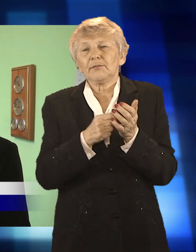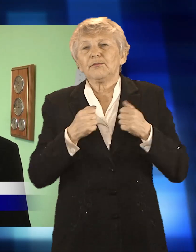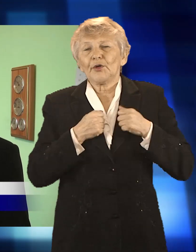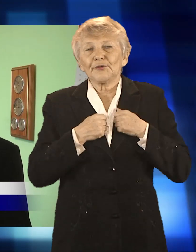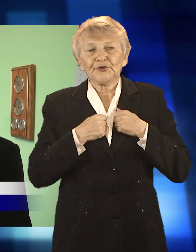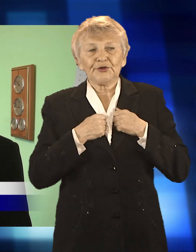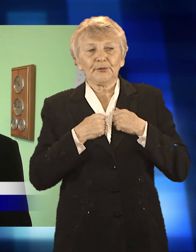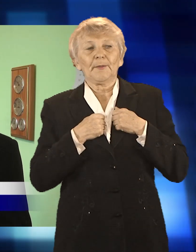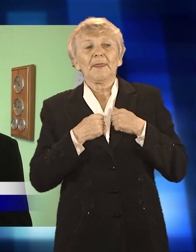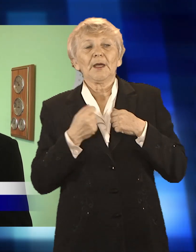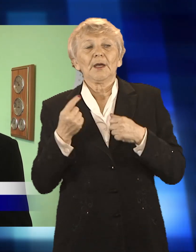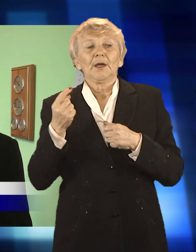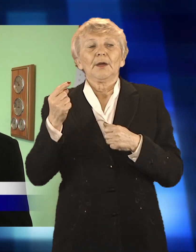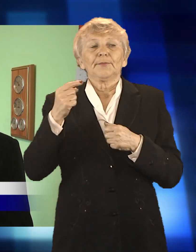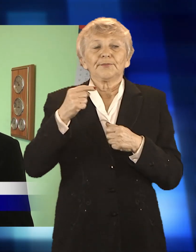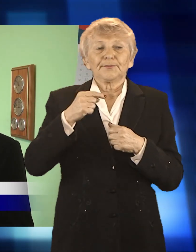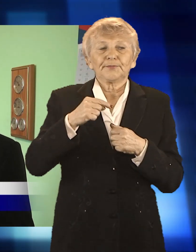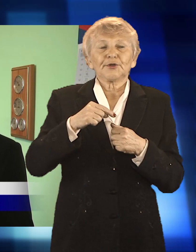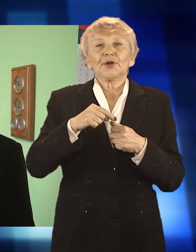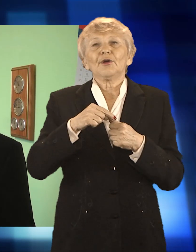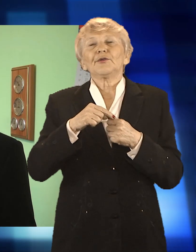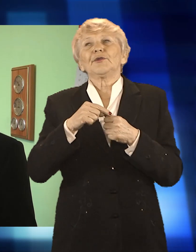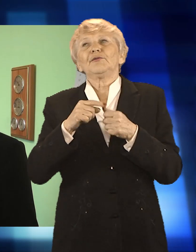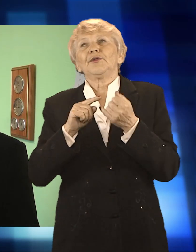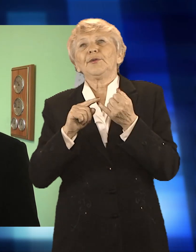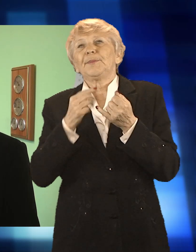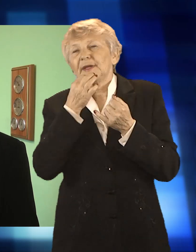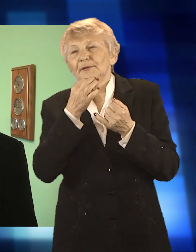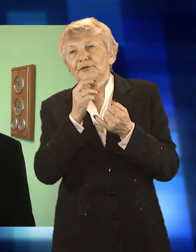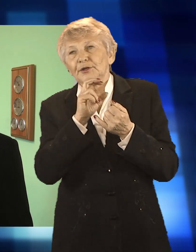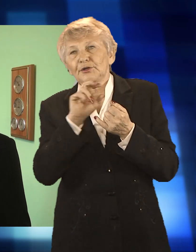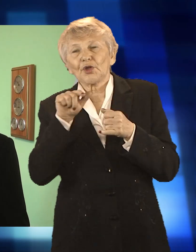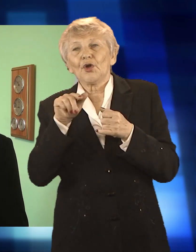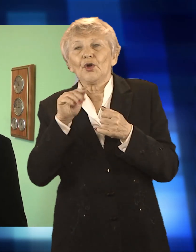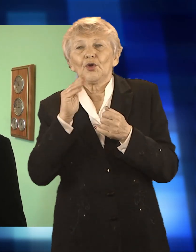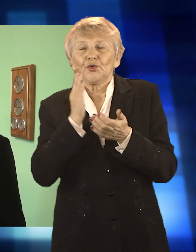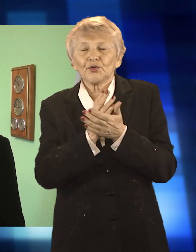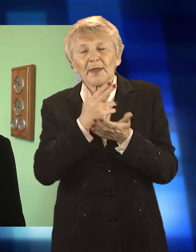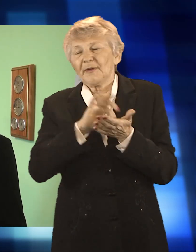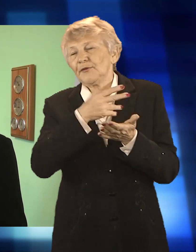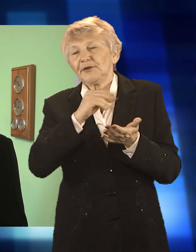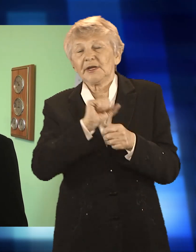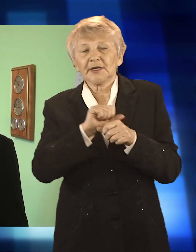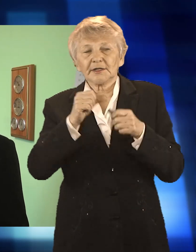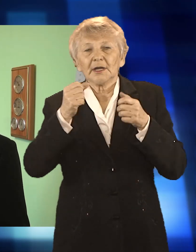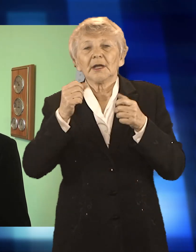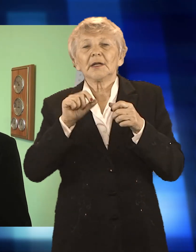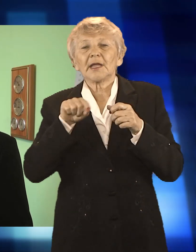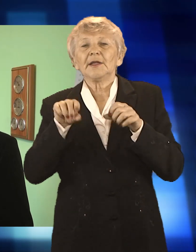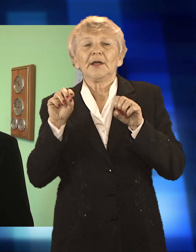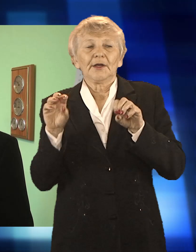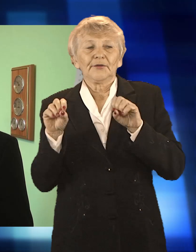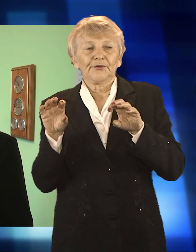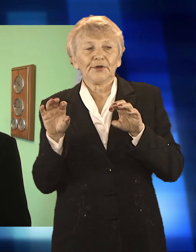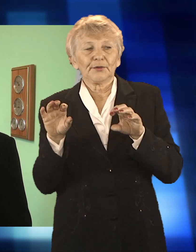sprawdzamy przygotowanie oddziałów zakaźnych w całym kraju, sprawdzamy procedury, które są przyjęte na takie okoliczności,